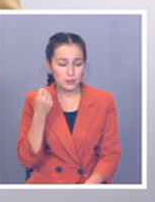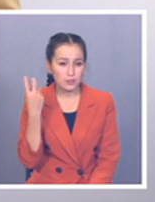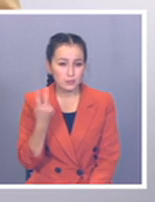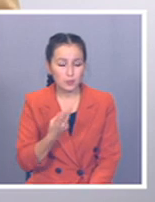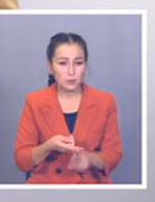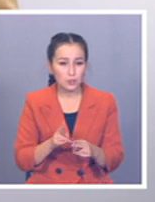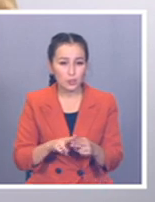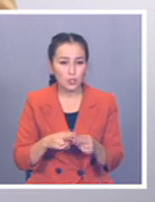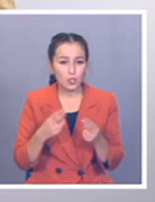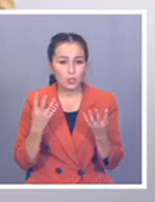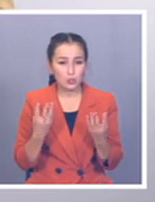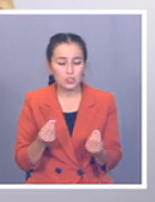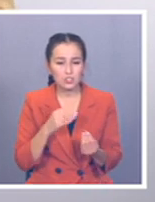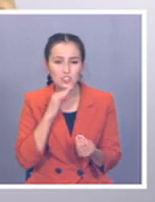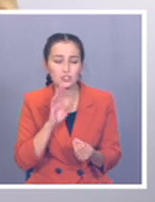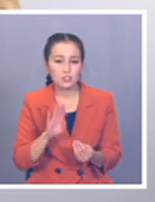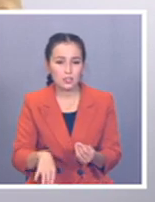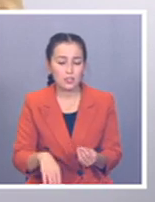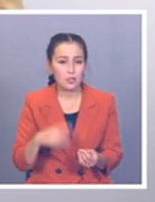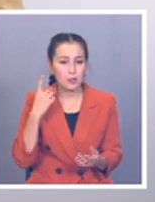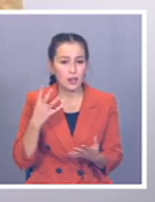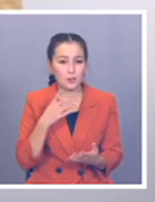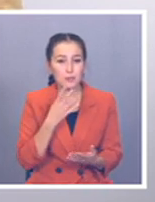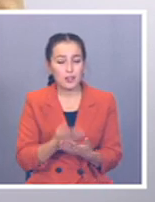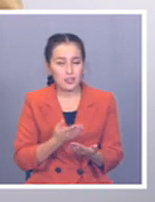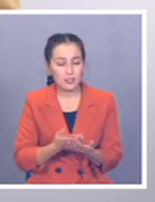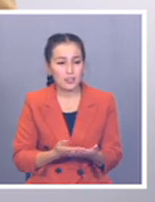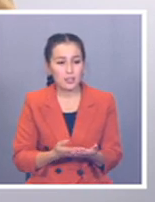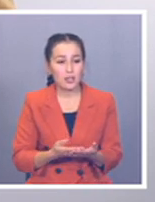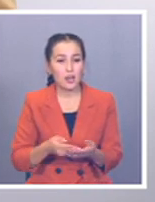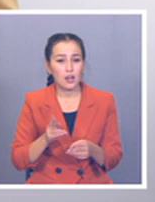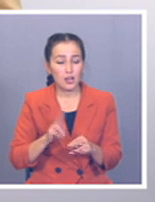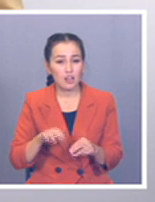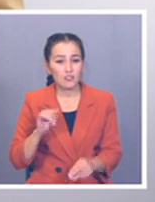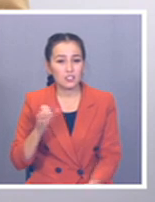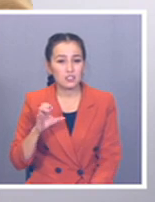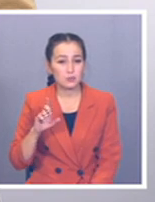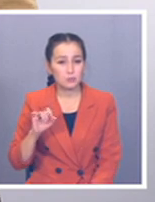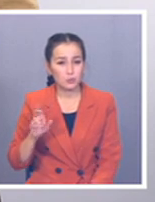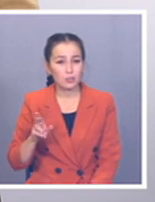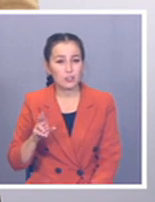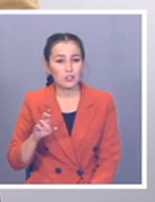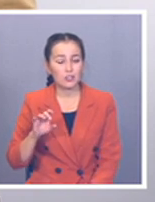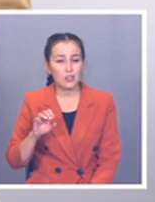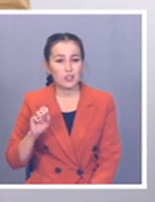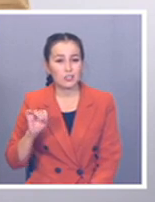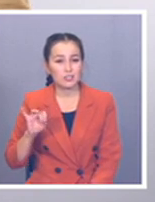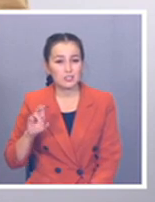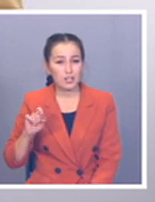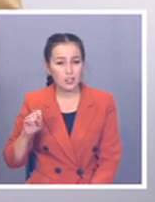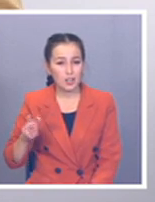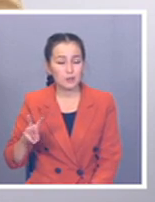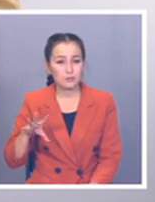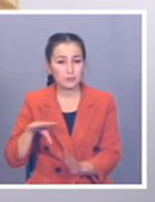күнге жеткілікті деген мағынаны білдіреді. Одан кейін Facebook және Instagram әлеуметтік желілері бұл